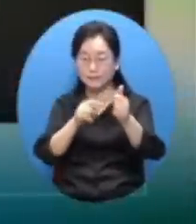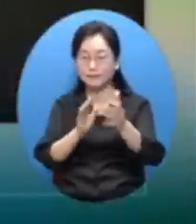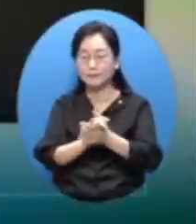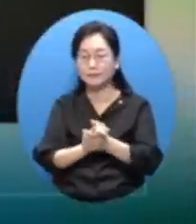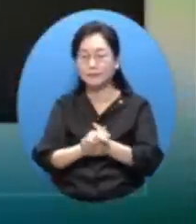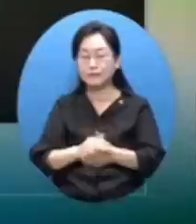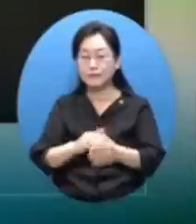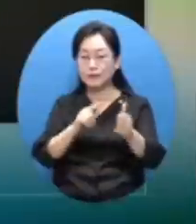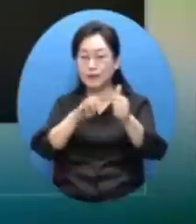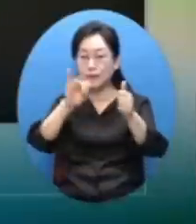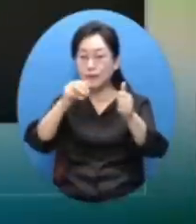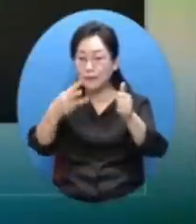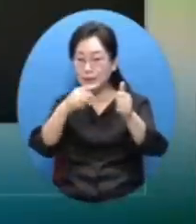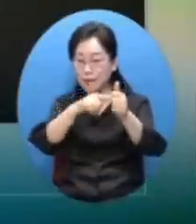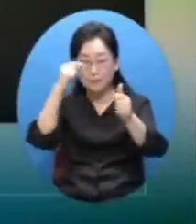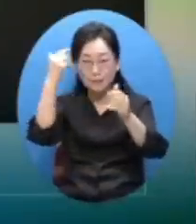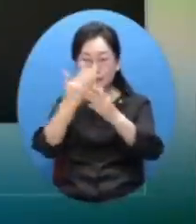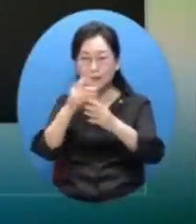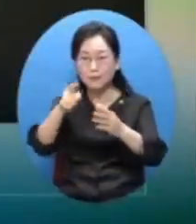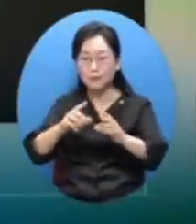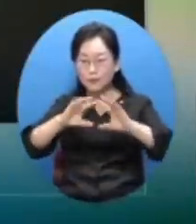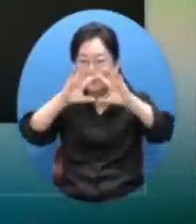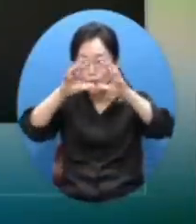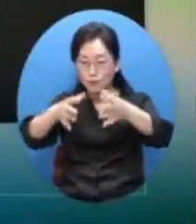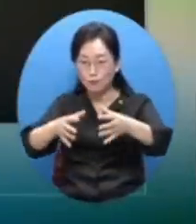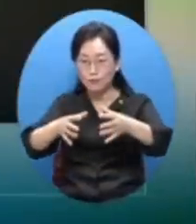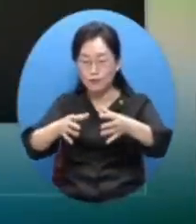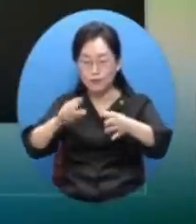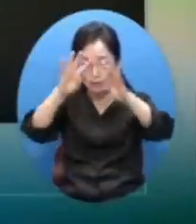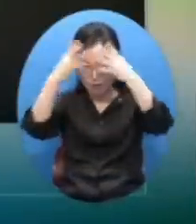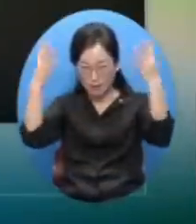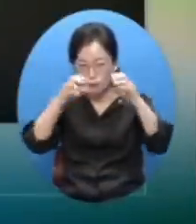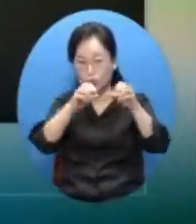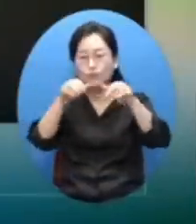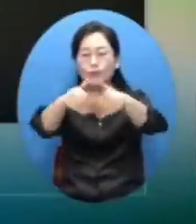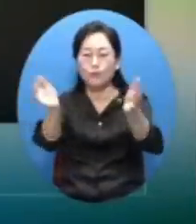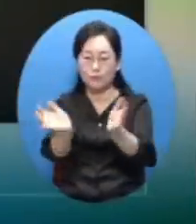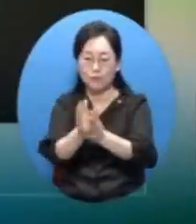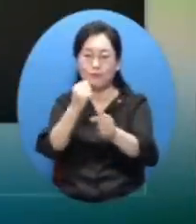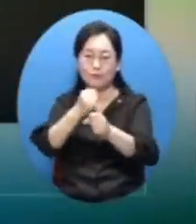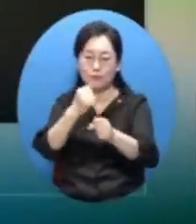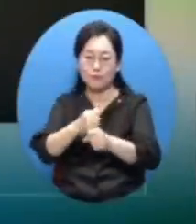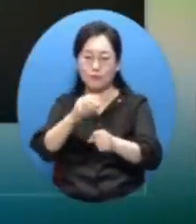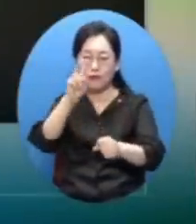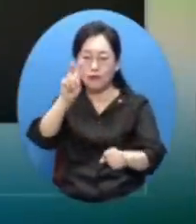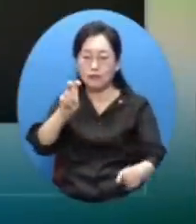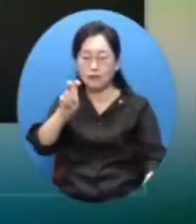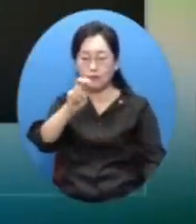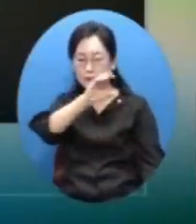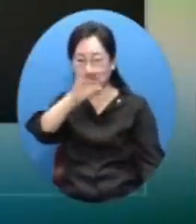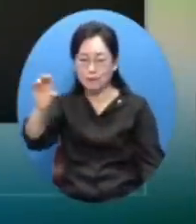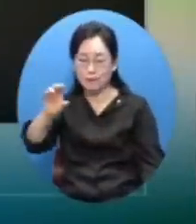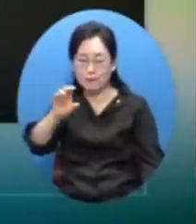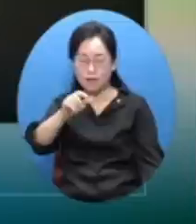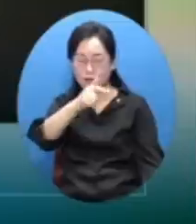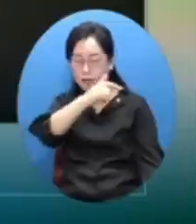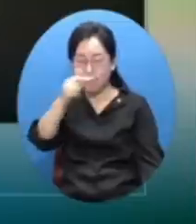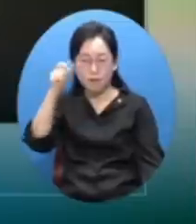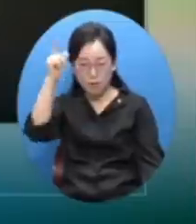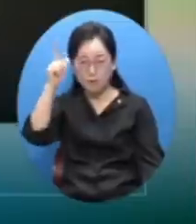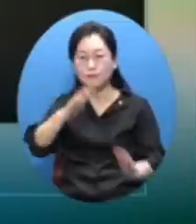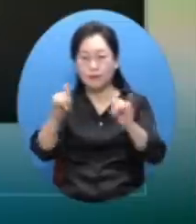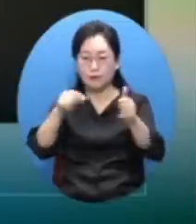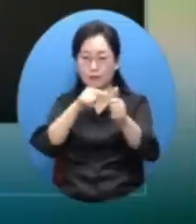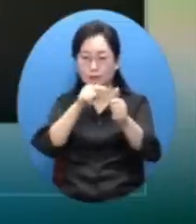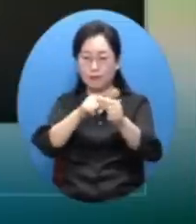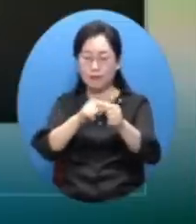빌 브라이트 박사님은 국제 대학생 선교의 창립자로서 20세기 위대한 크리스찬 중에 한 사람으로 꼽힙니다. 그의 헌신을 통해 수많은